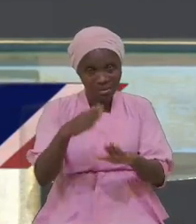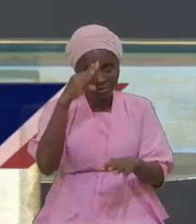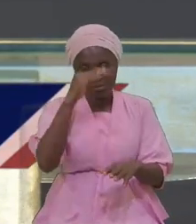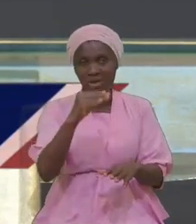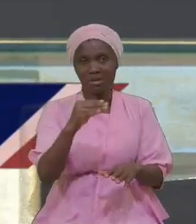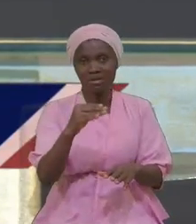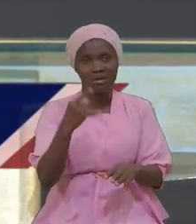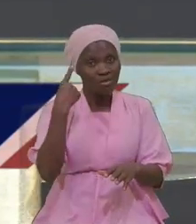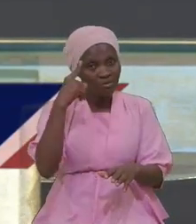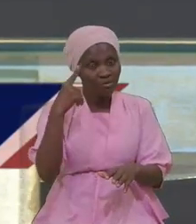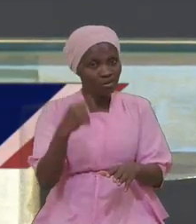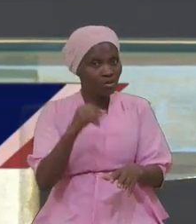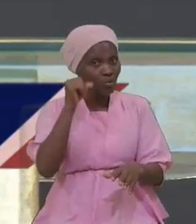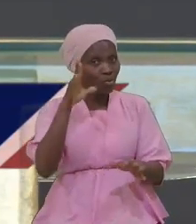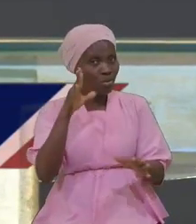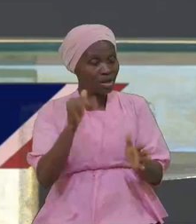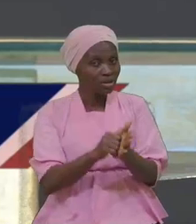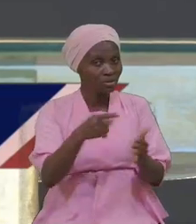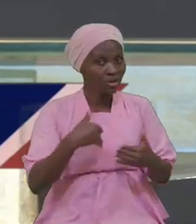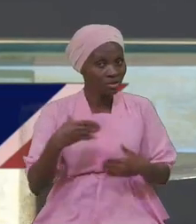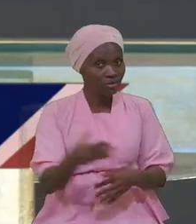un mari. »